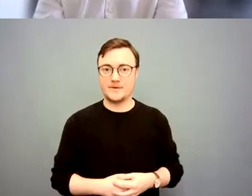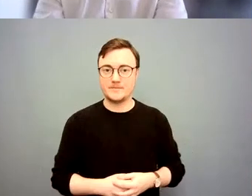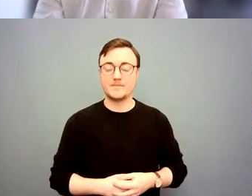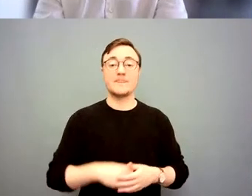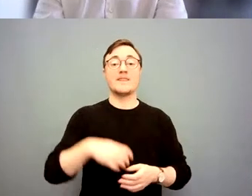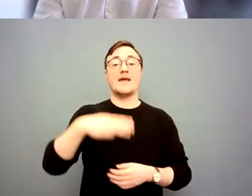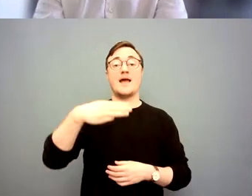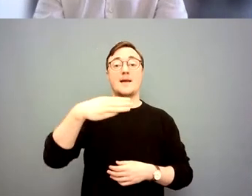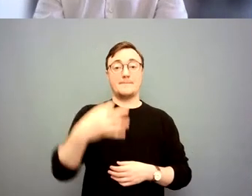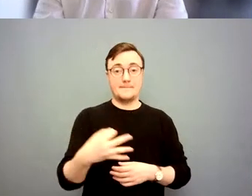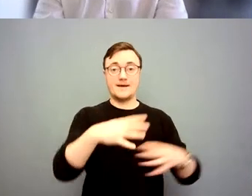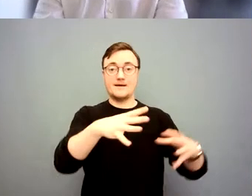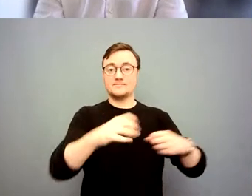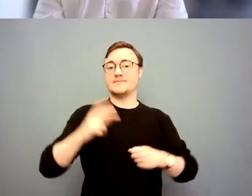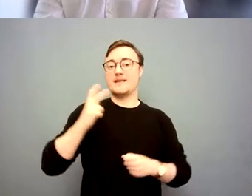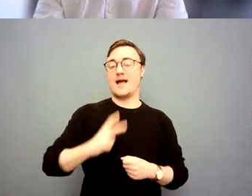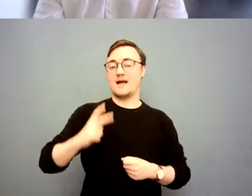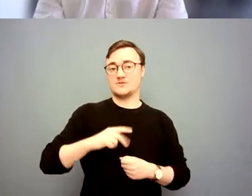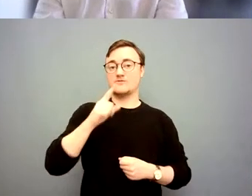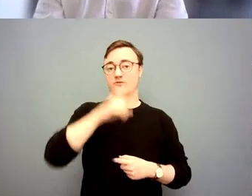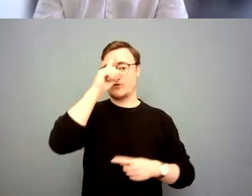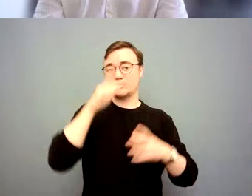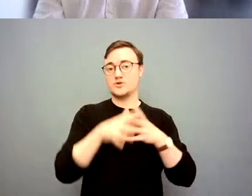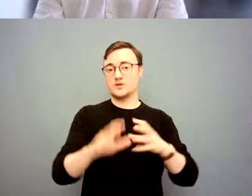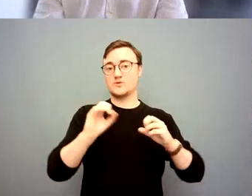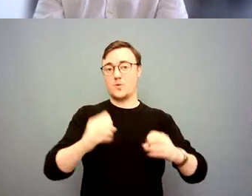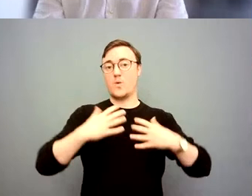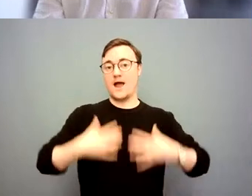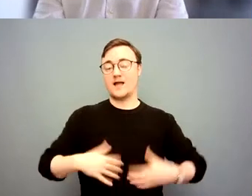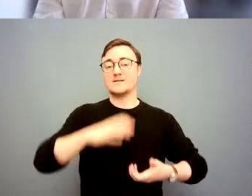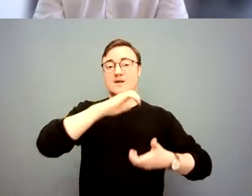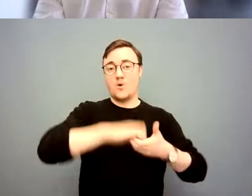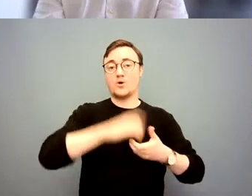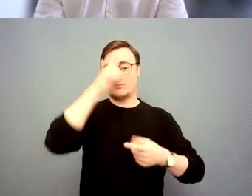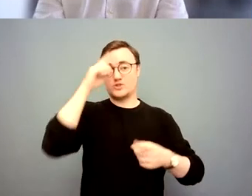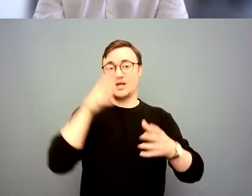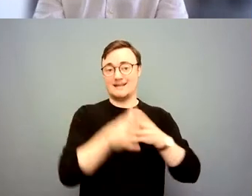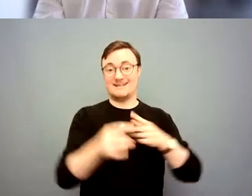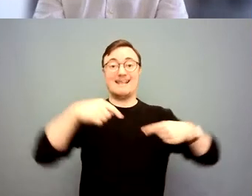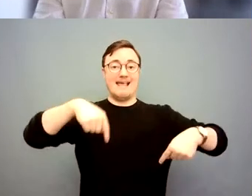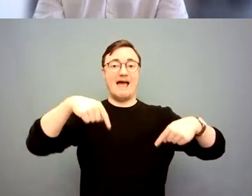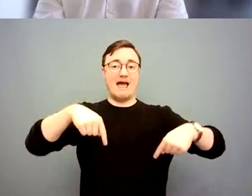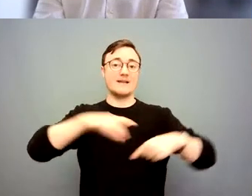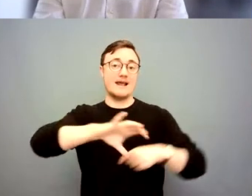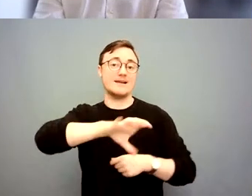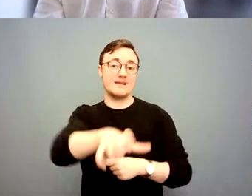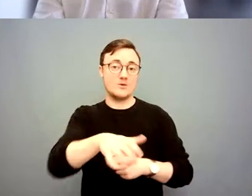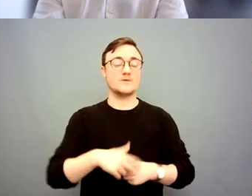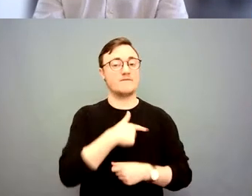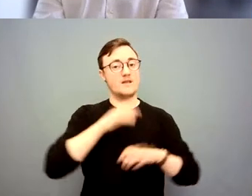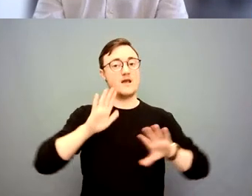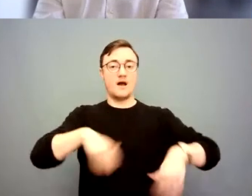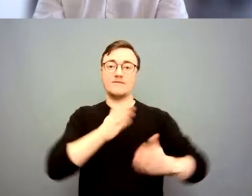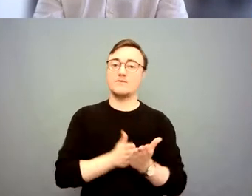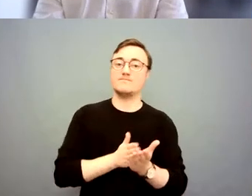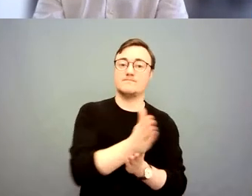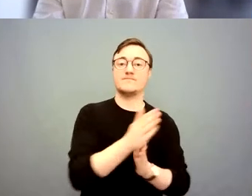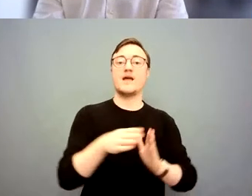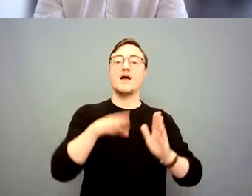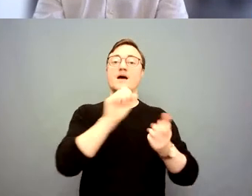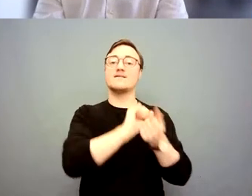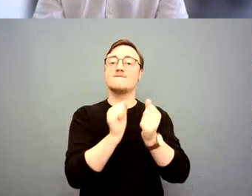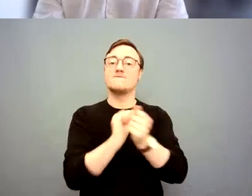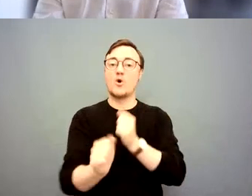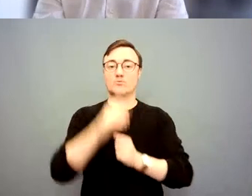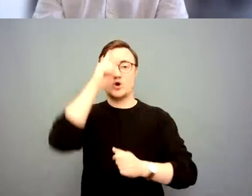Miljöpartiet är ansvariga för psykisk ohälsa och psykiatri i regionen och har drivit igenom en reform med psykosociala team på